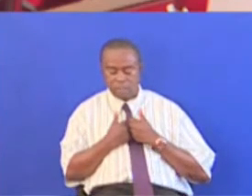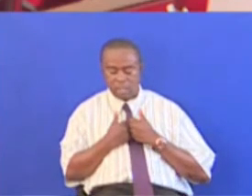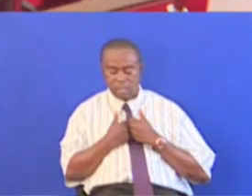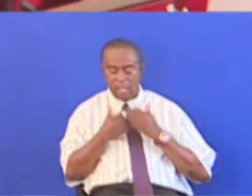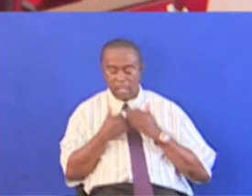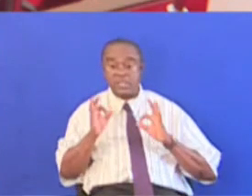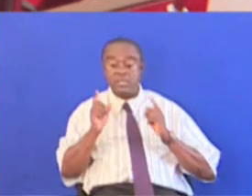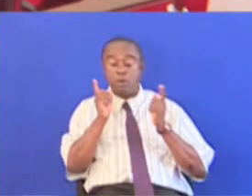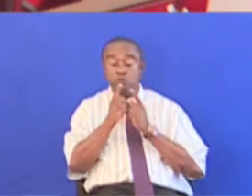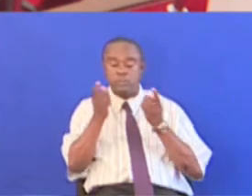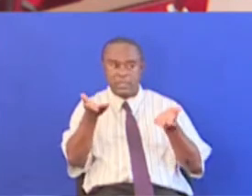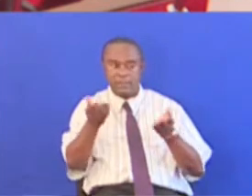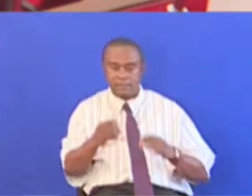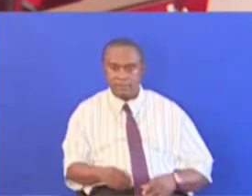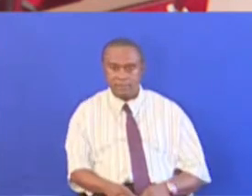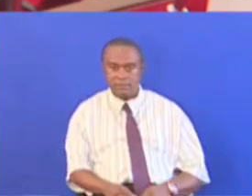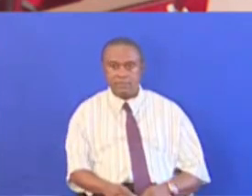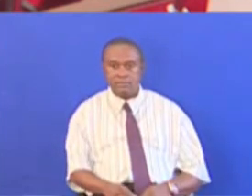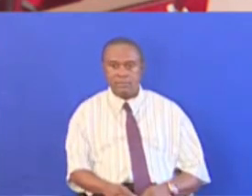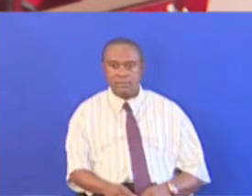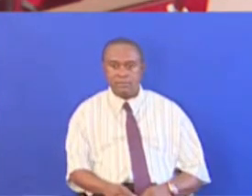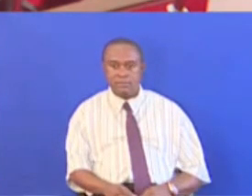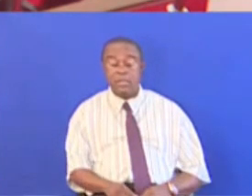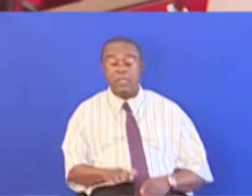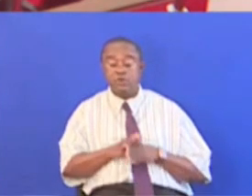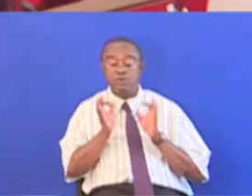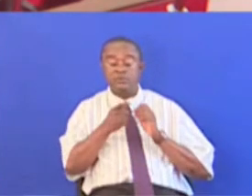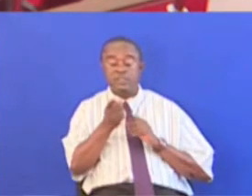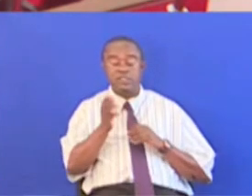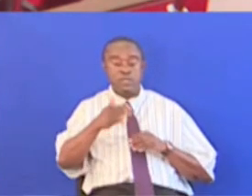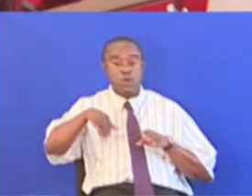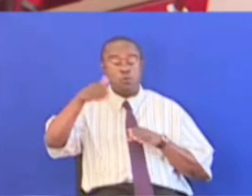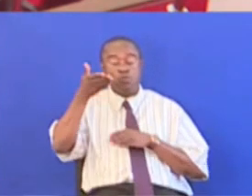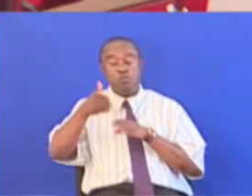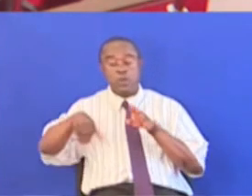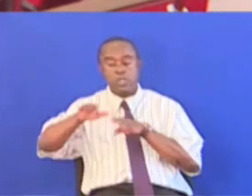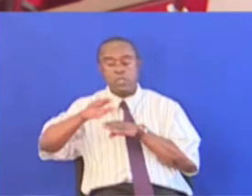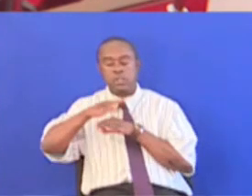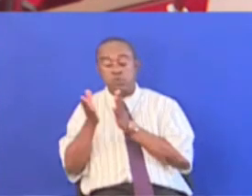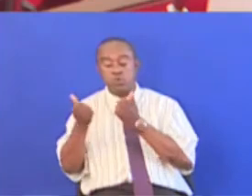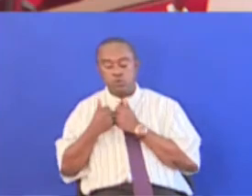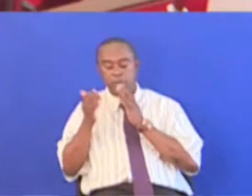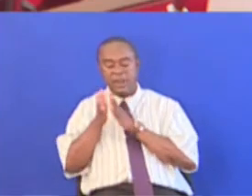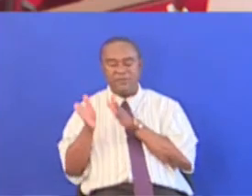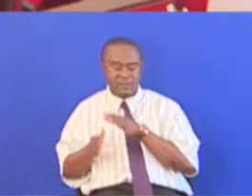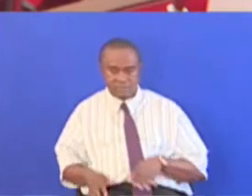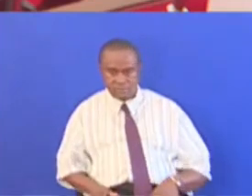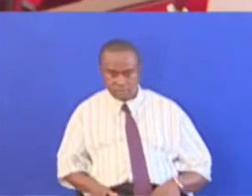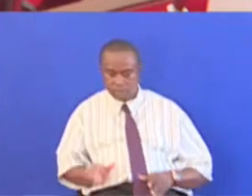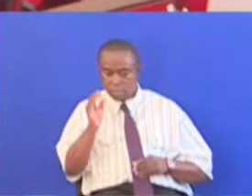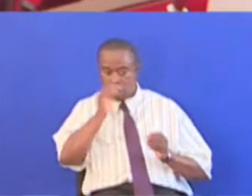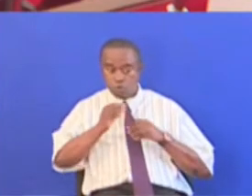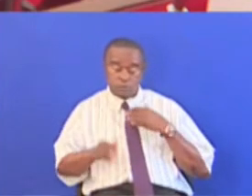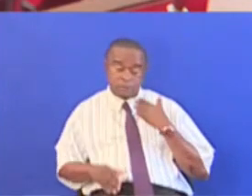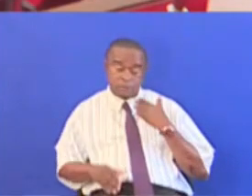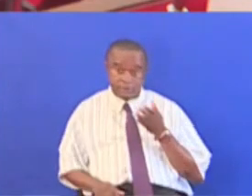ya kukutana leo hii. Naomba kuchukua nafasi hii mwenyekiti kukushukuru sana kwa kunipa nafasi ya kuchangia